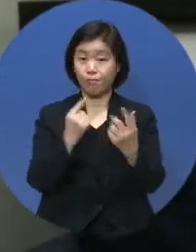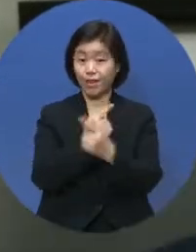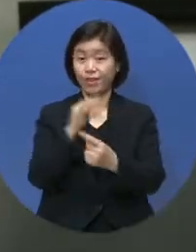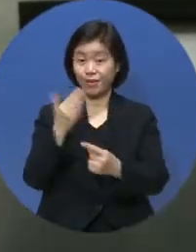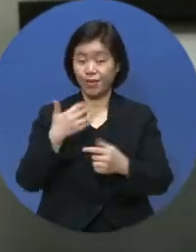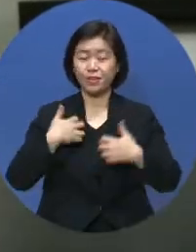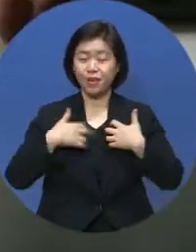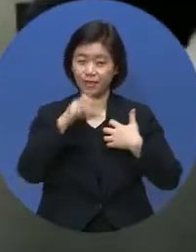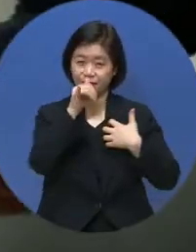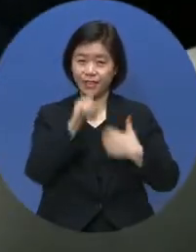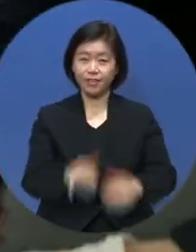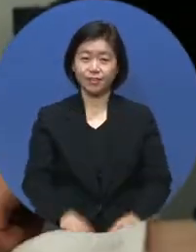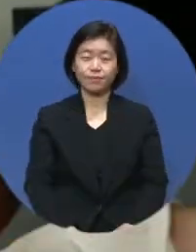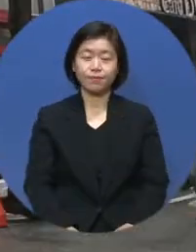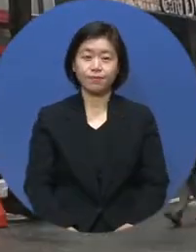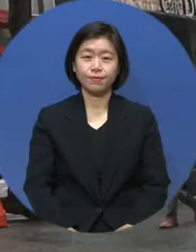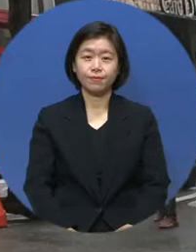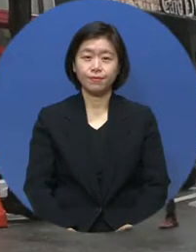네.